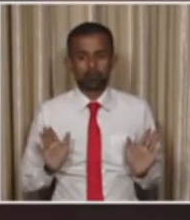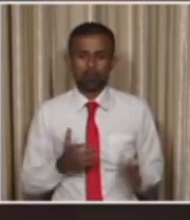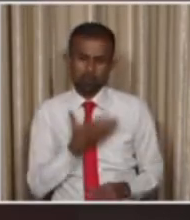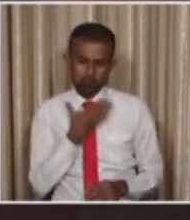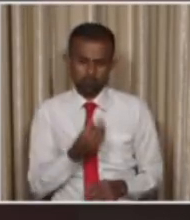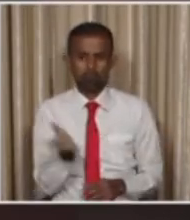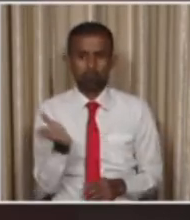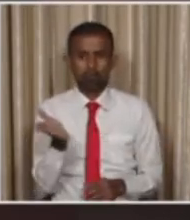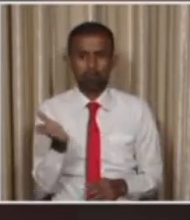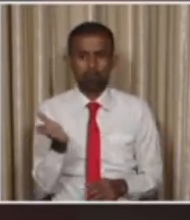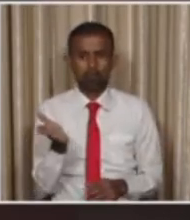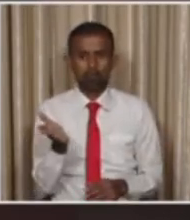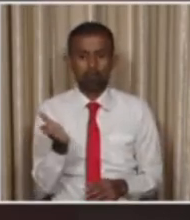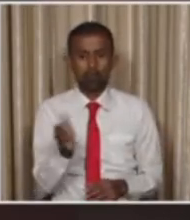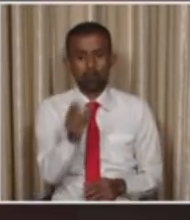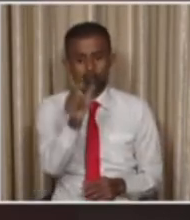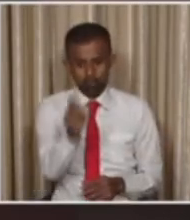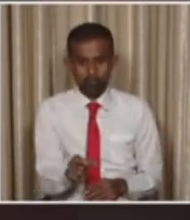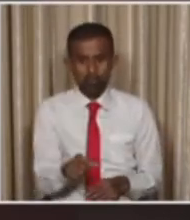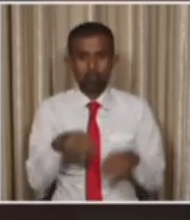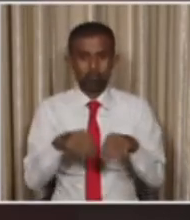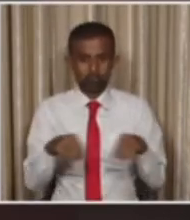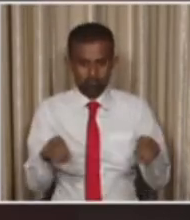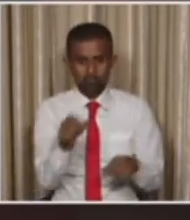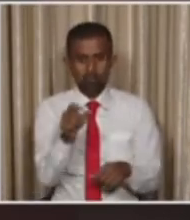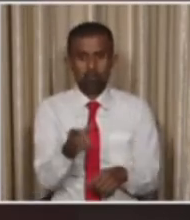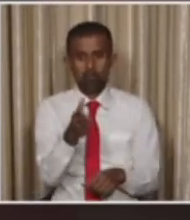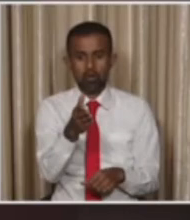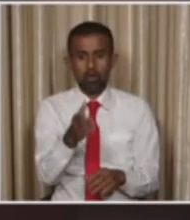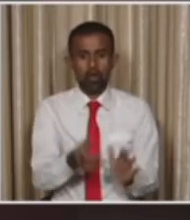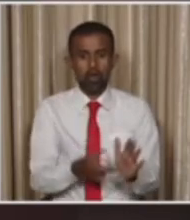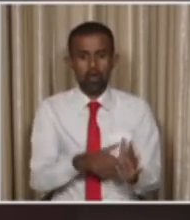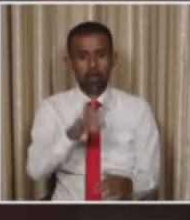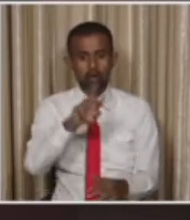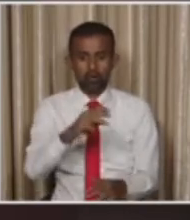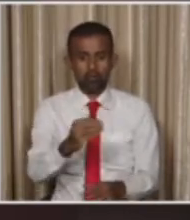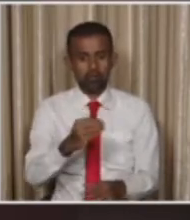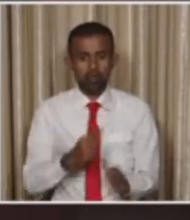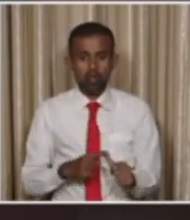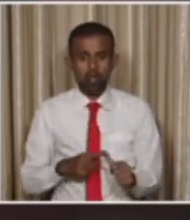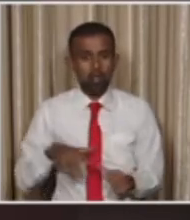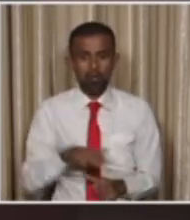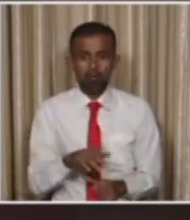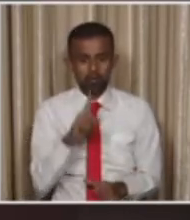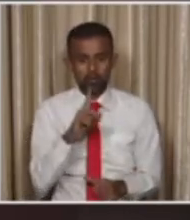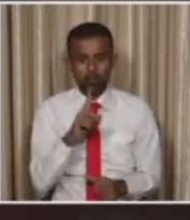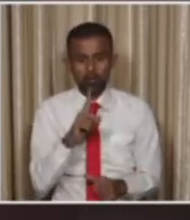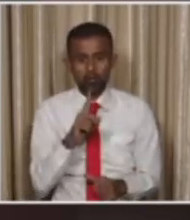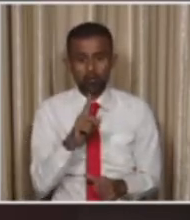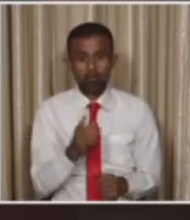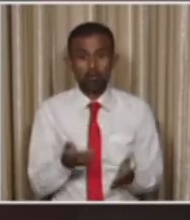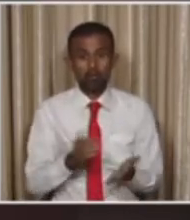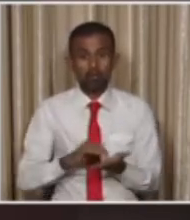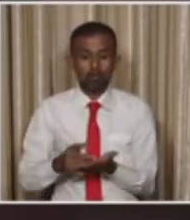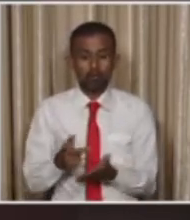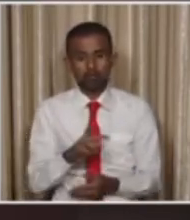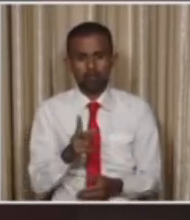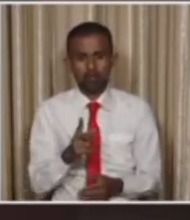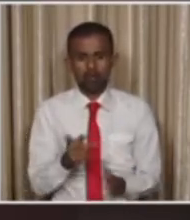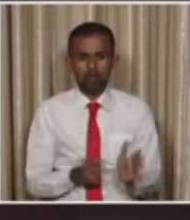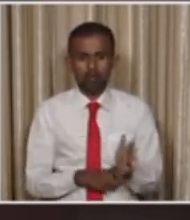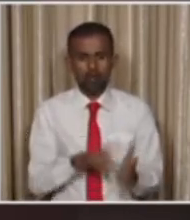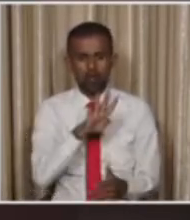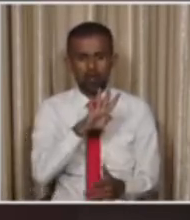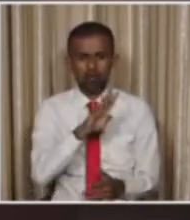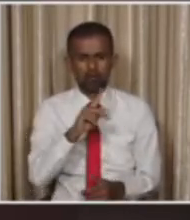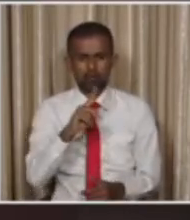බොරුද බුදුමත් ගොවියෙක්නේ. 130ක් ගන්න පුළුවන් ද අක්කරයකින්? කන්න දෙකෙන්ම උපරිමුණොත්